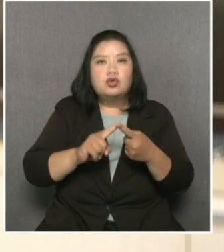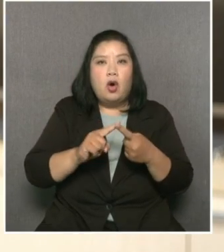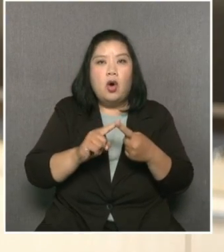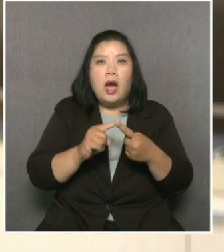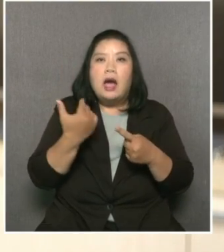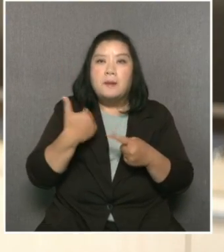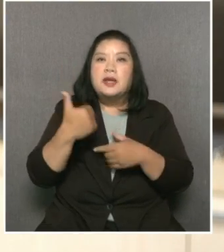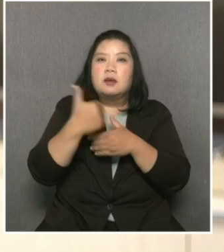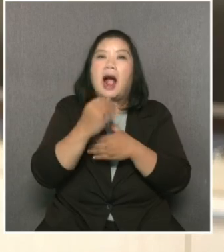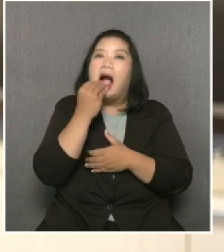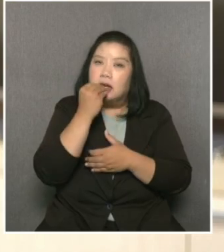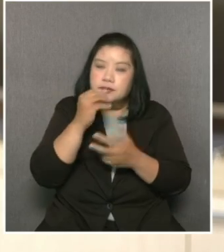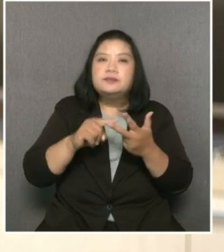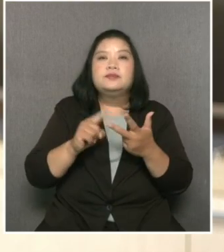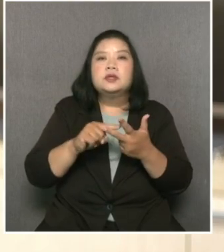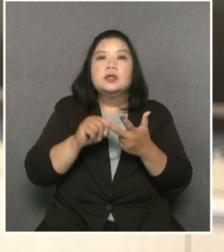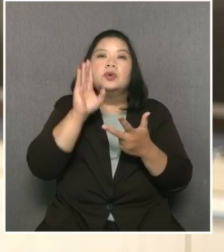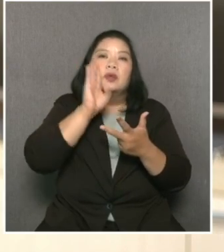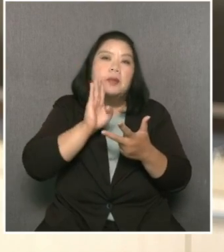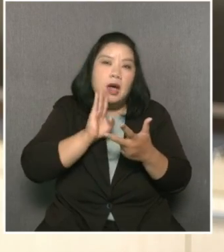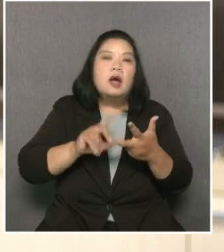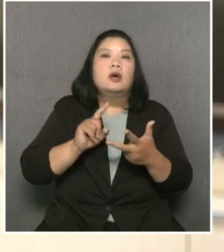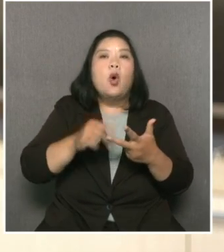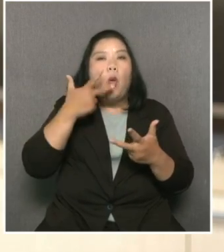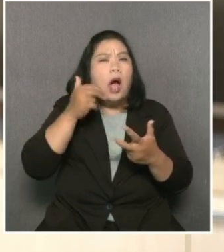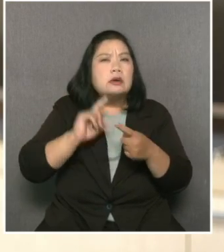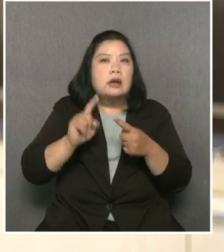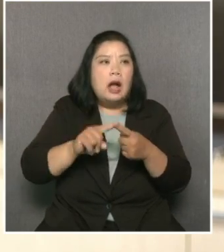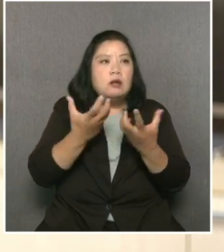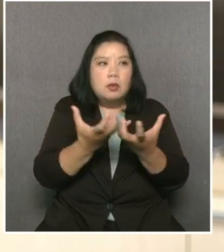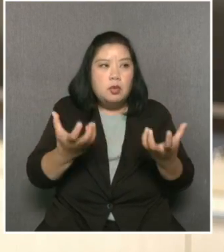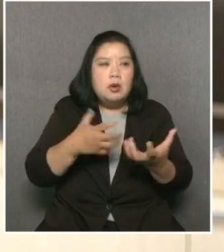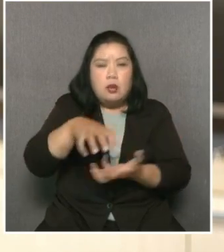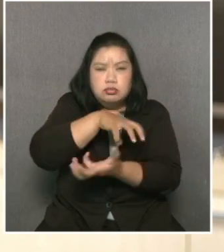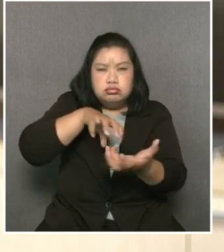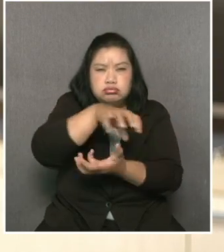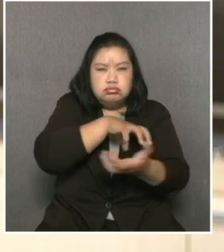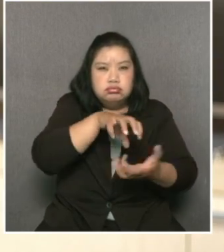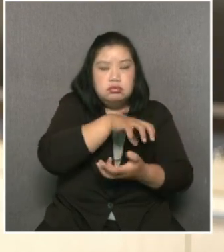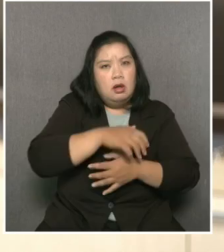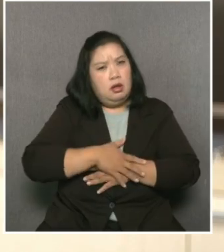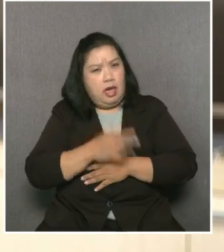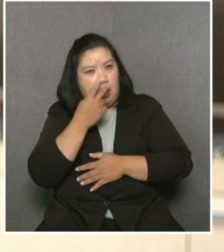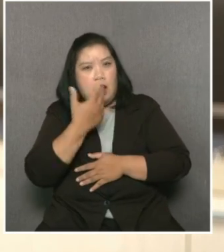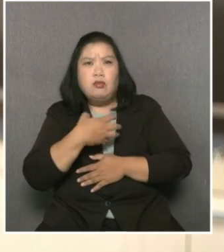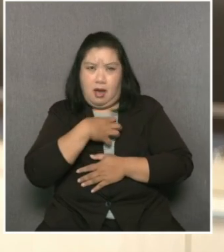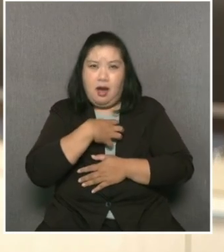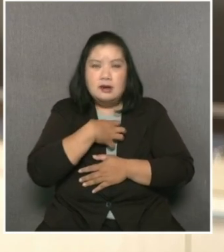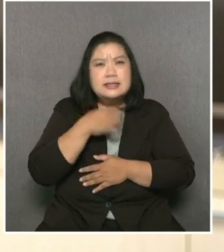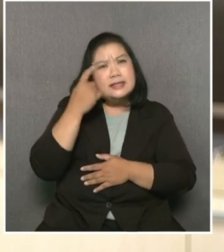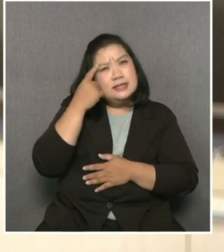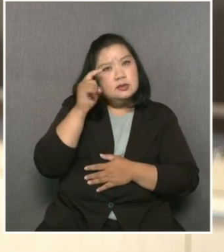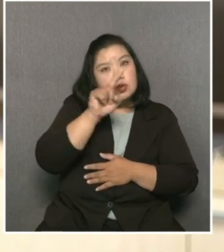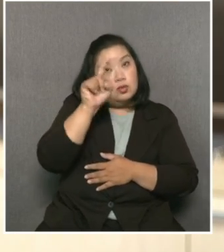ไปถึงช็อกโกแลตและก็ขนมหวานอื่นๆดูหน้าตาน่ารับประทานมากเลยค่ะหลายคนที่เห็นก็อยากจะทำตามนะคะแต่ว่ามีชาวเน็ตออกม